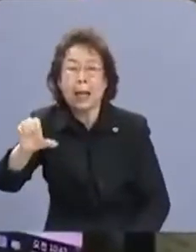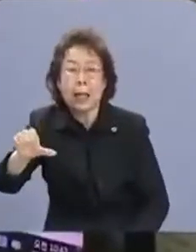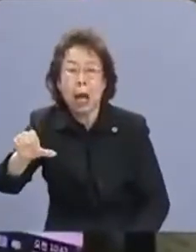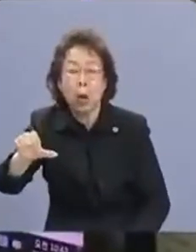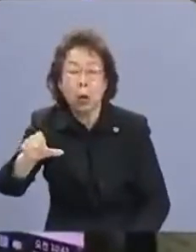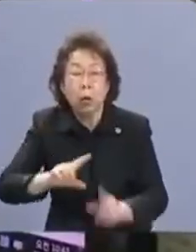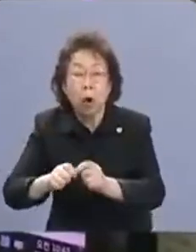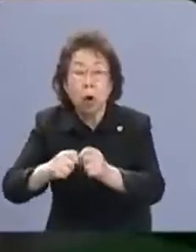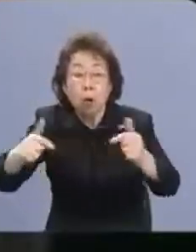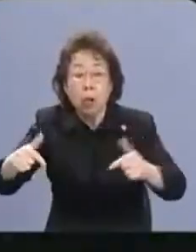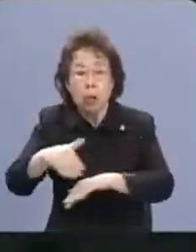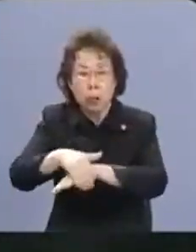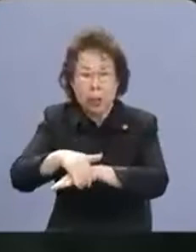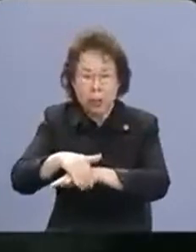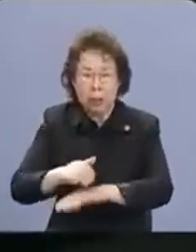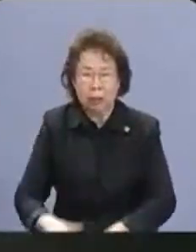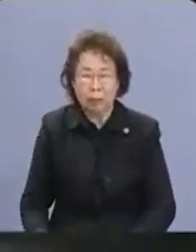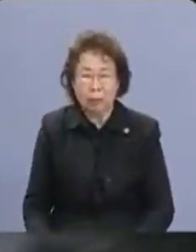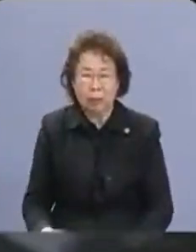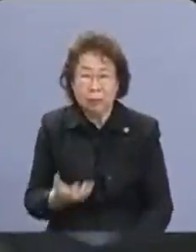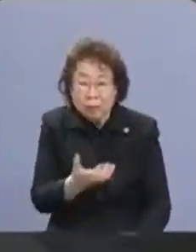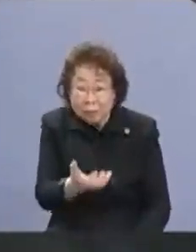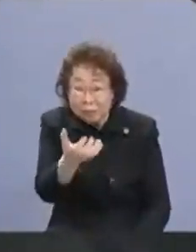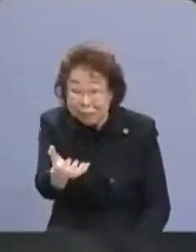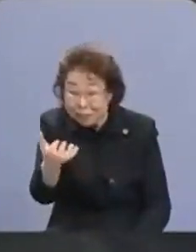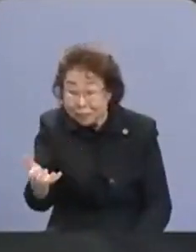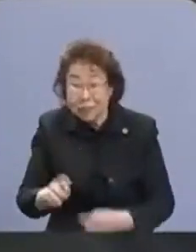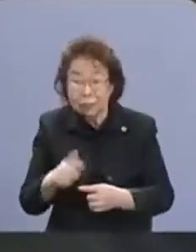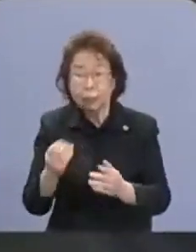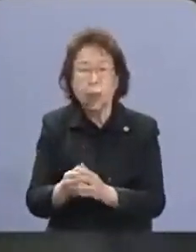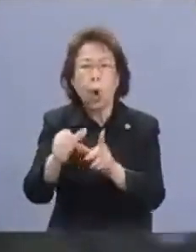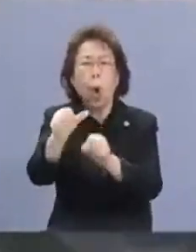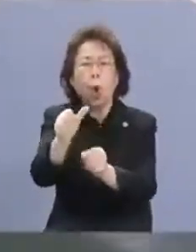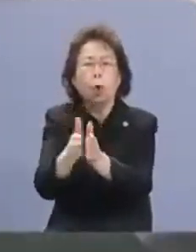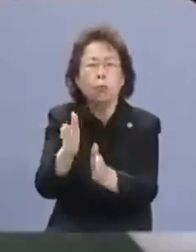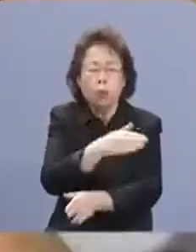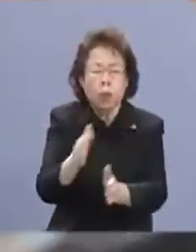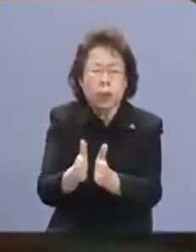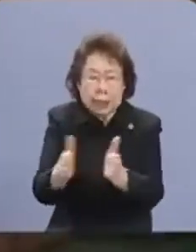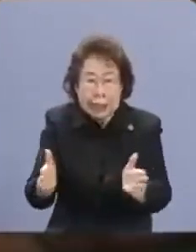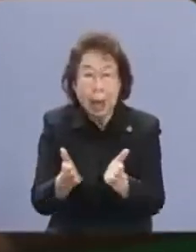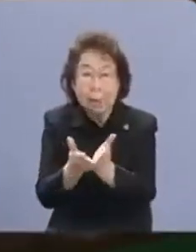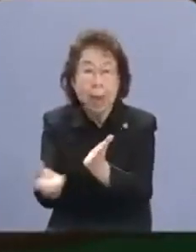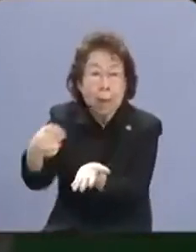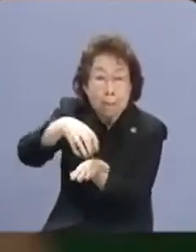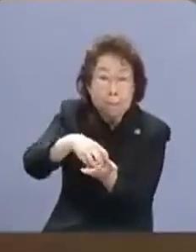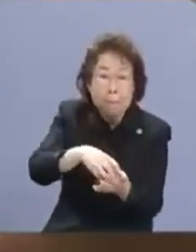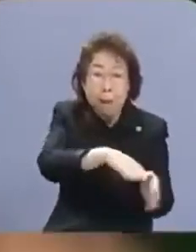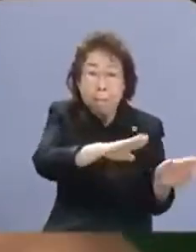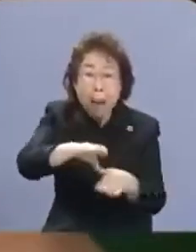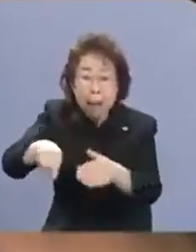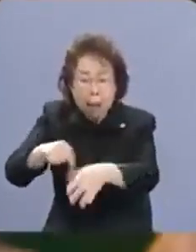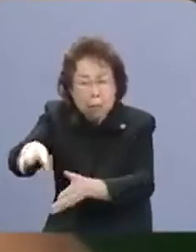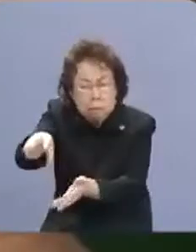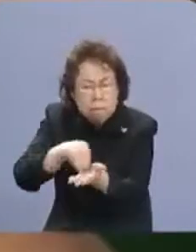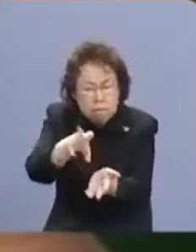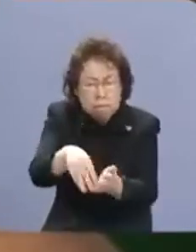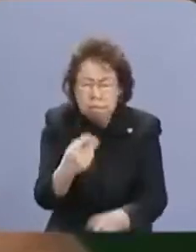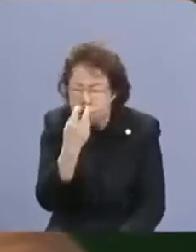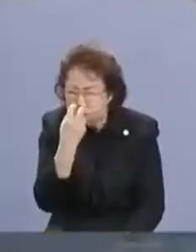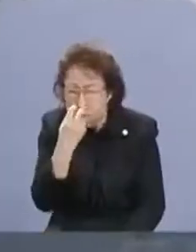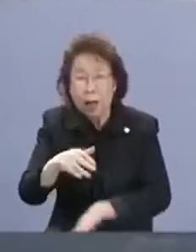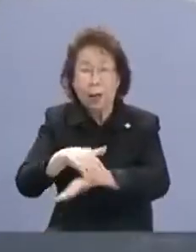늘렸습니다 이동식 분석 씰은 오는 5월부터 조사서 4 싫고 바다에서 시범 운영할